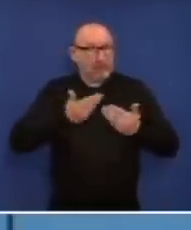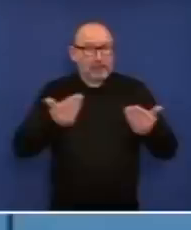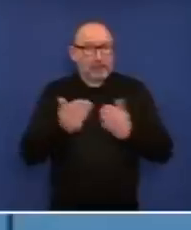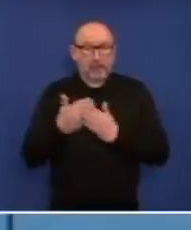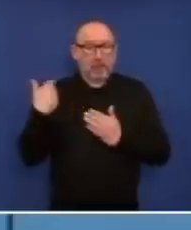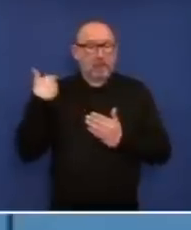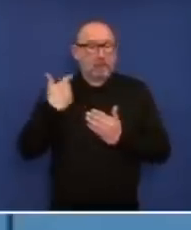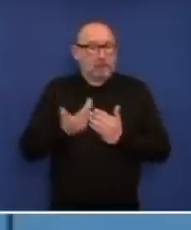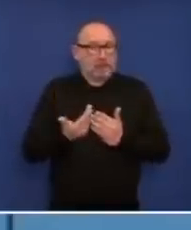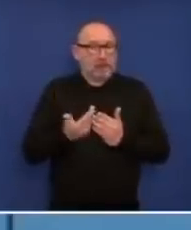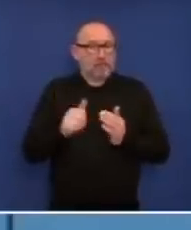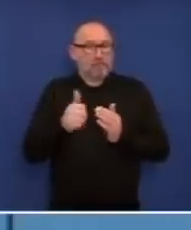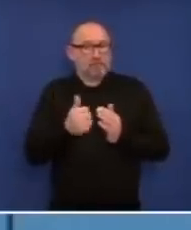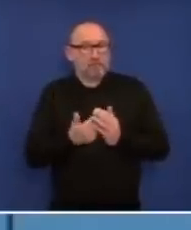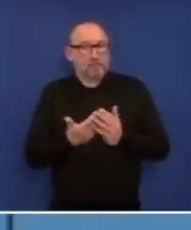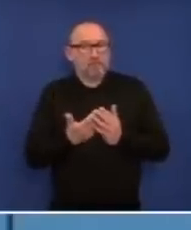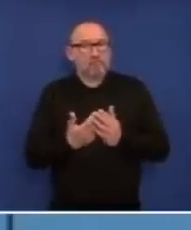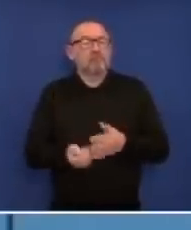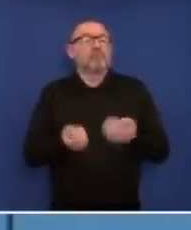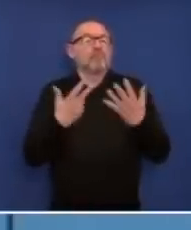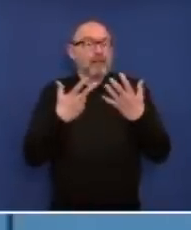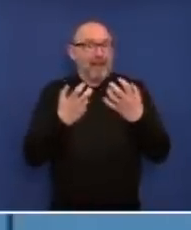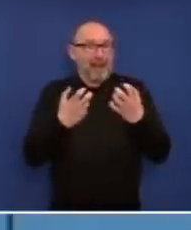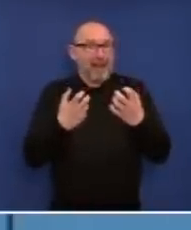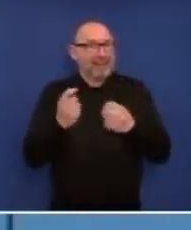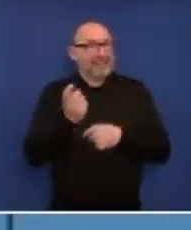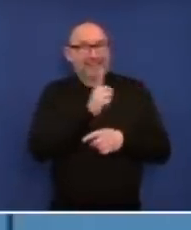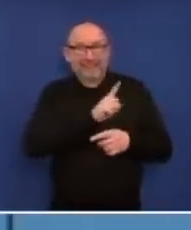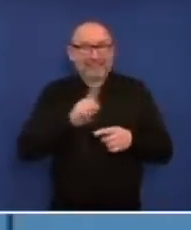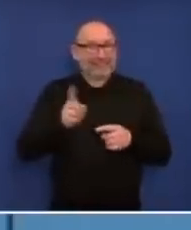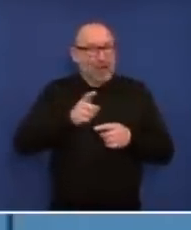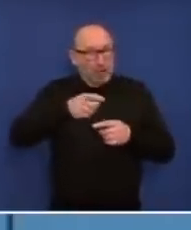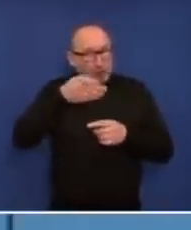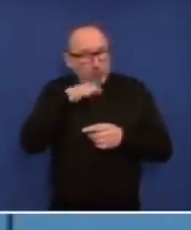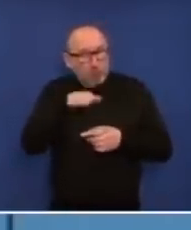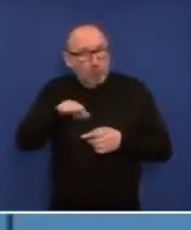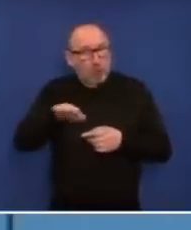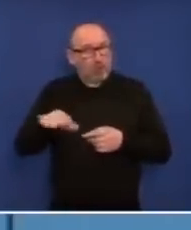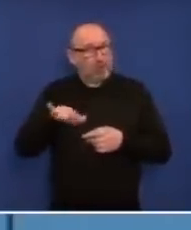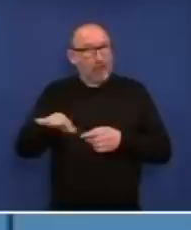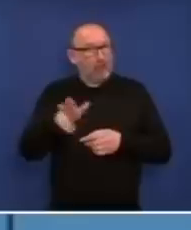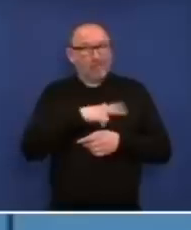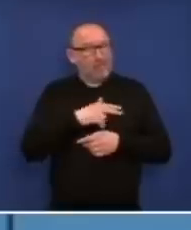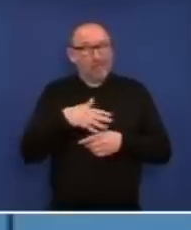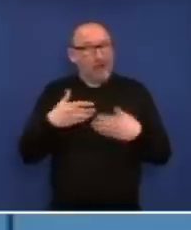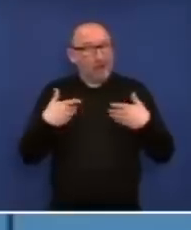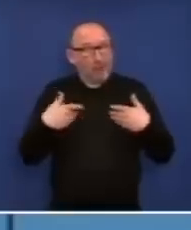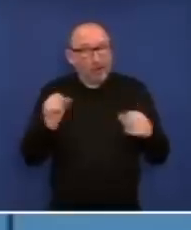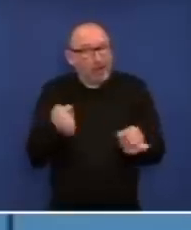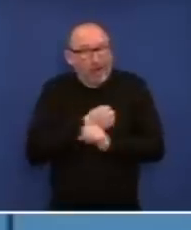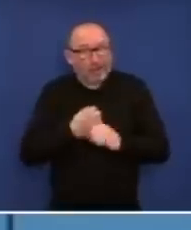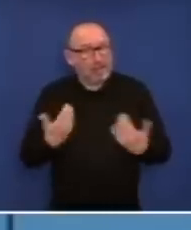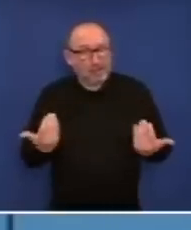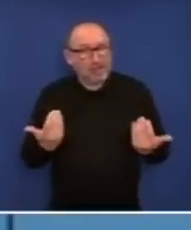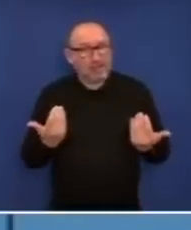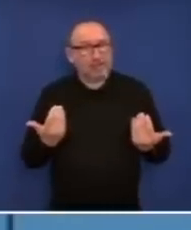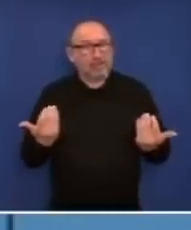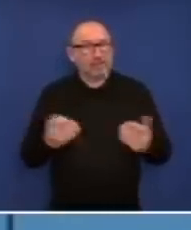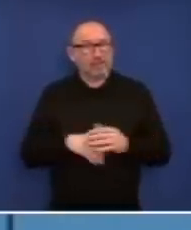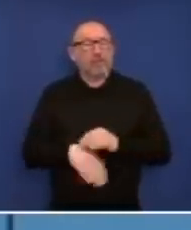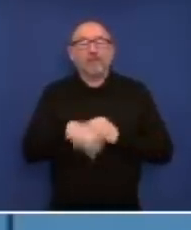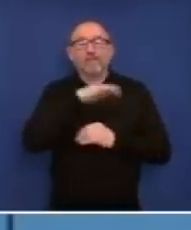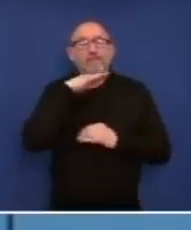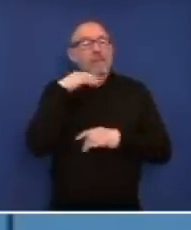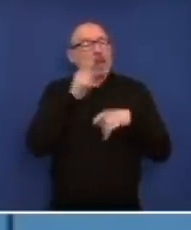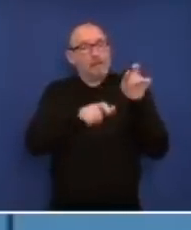bislang immerhin 80.000 Tote zu verzeichnen. Das ist kein Grund zur Freude. Und viele Menschen,